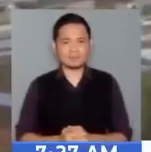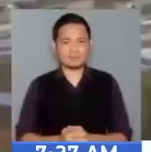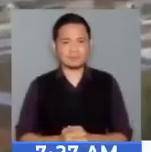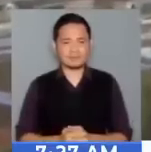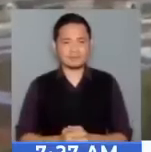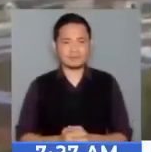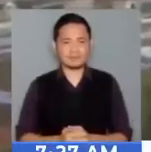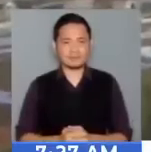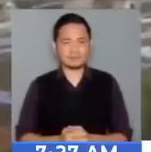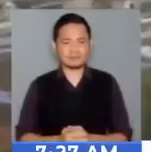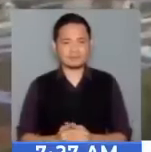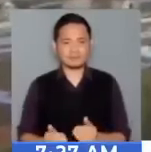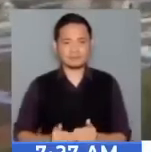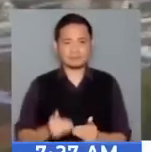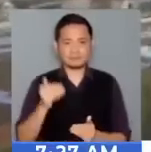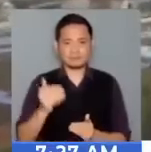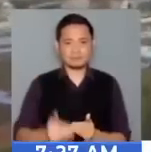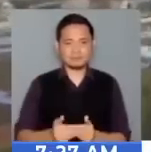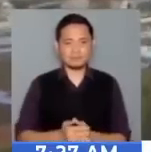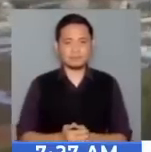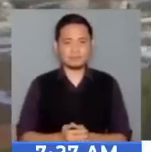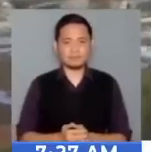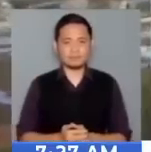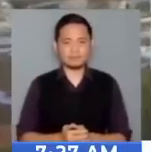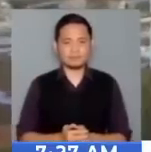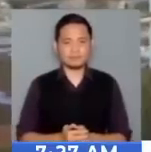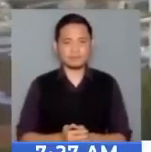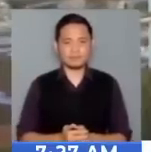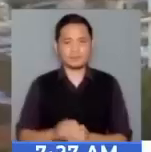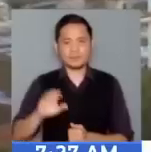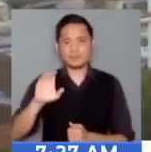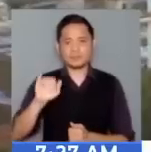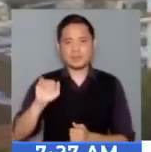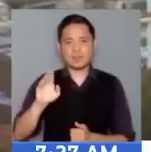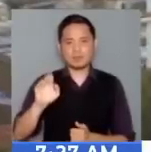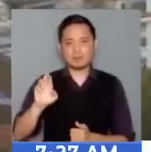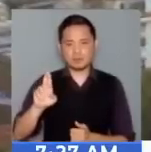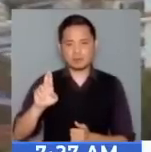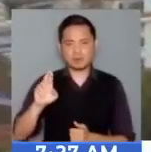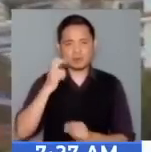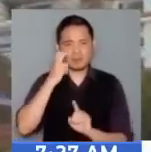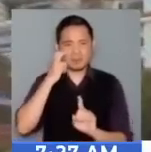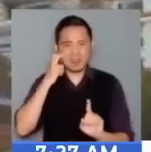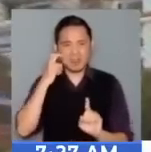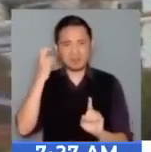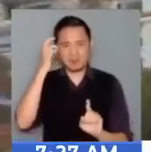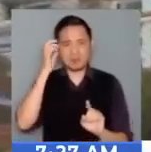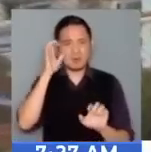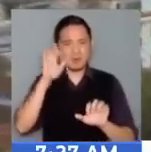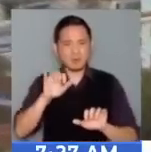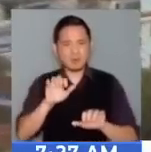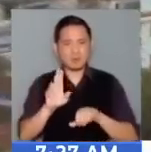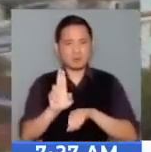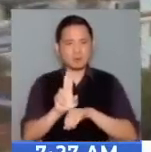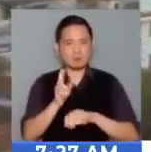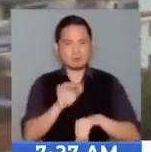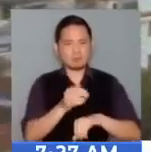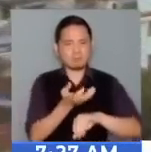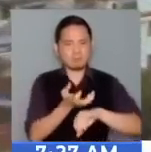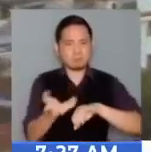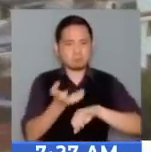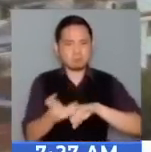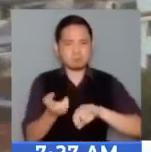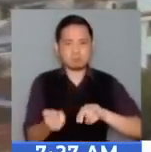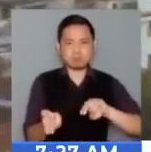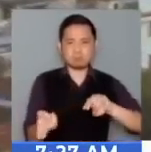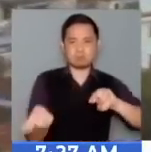Mahigit doble ang tinaas sa mga kaso ng cybercrime sa Metro Manila ngayong taon. May babala ang pulisya para maiwasang maging biktima ng cybercrime. Live